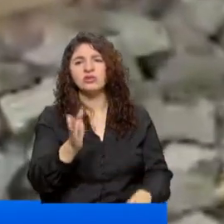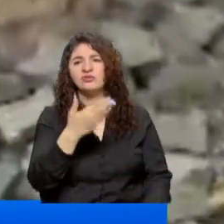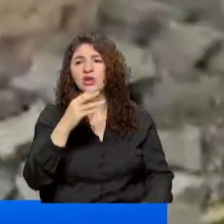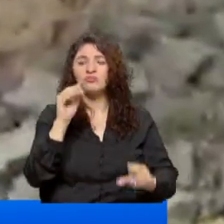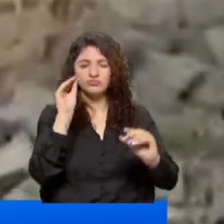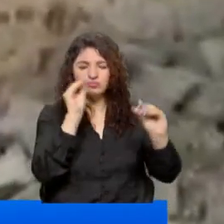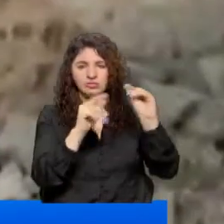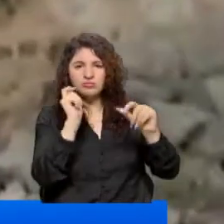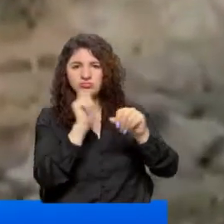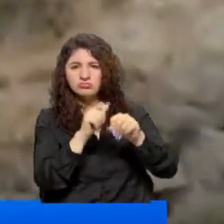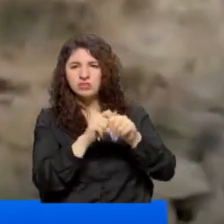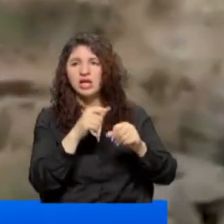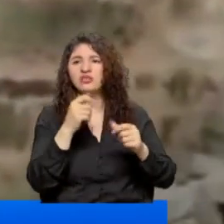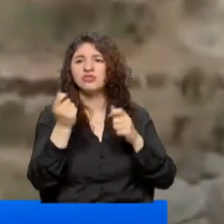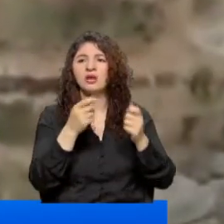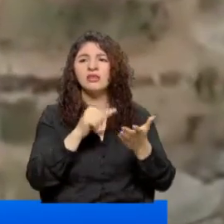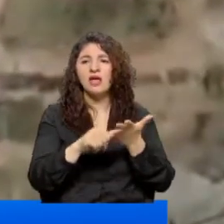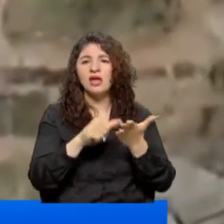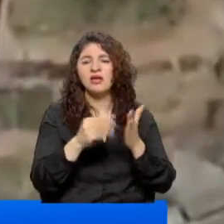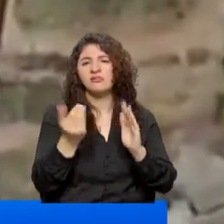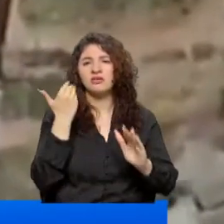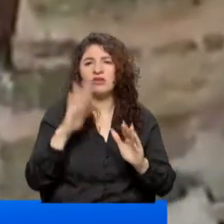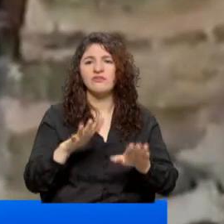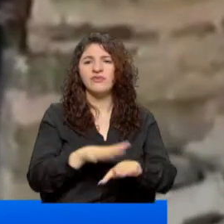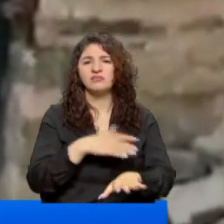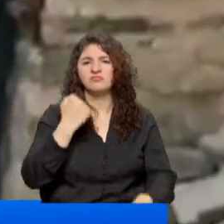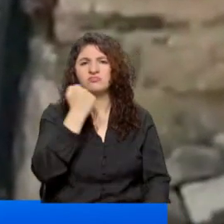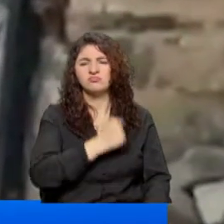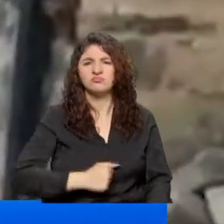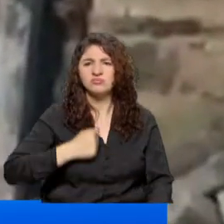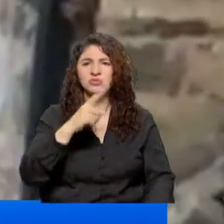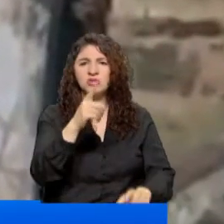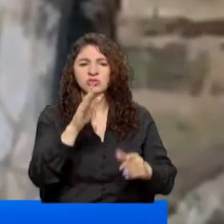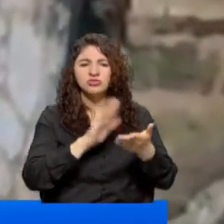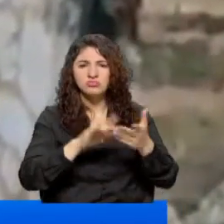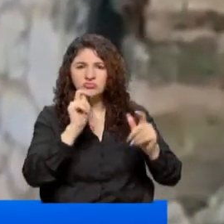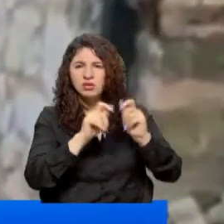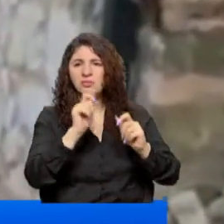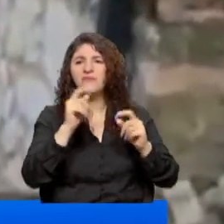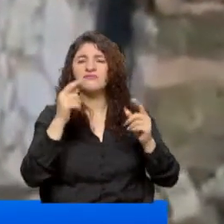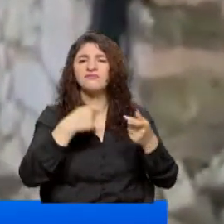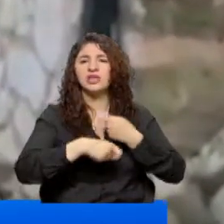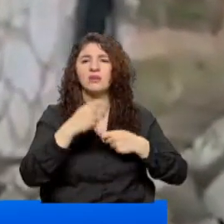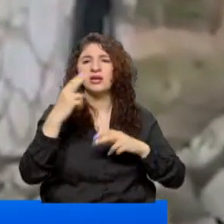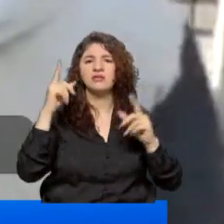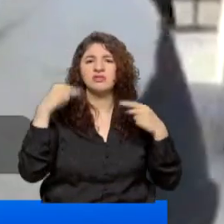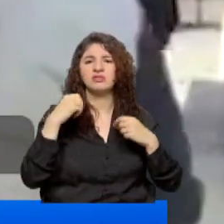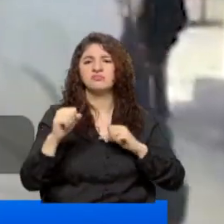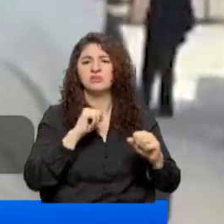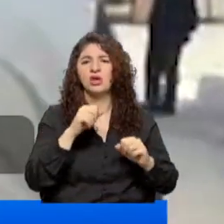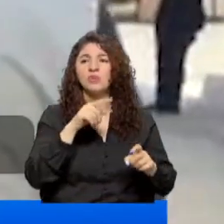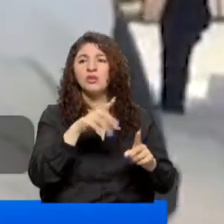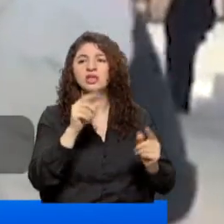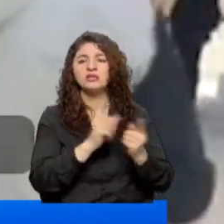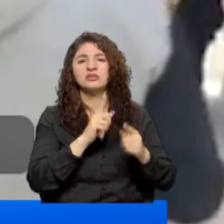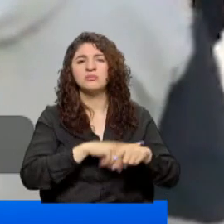restorasyon çalışmaları belirlenen takvimden geride kalınca Vali öfkelendi Restorasyonu yapan firma yetkilisine tepki gösterdi